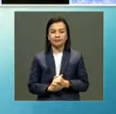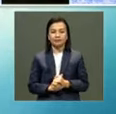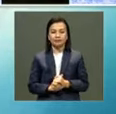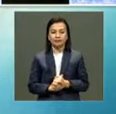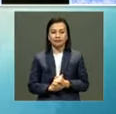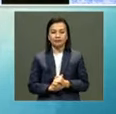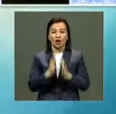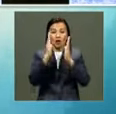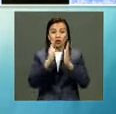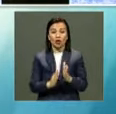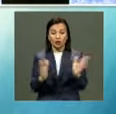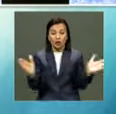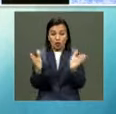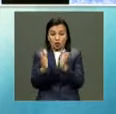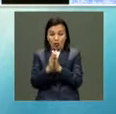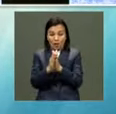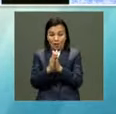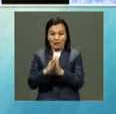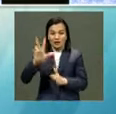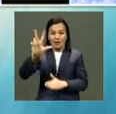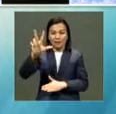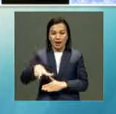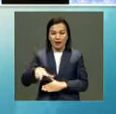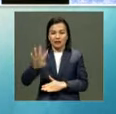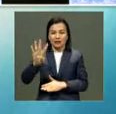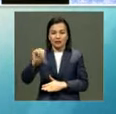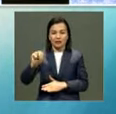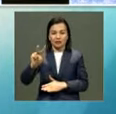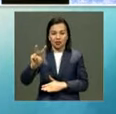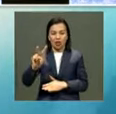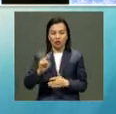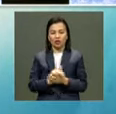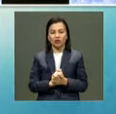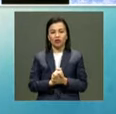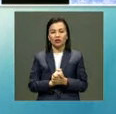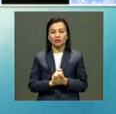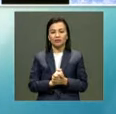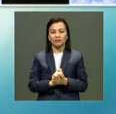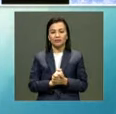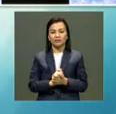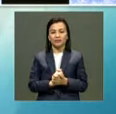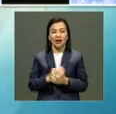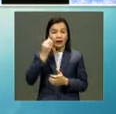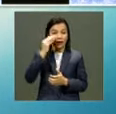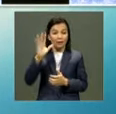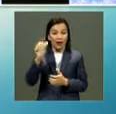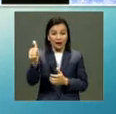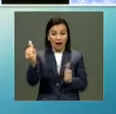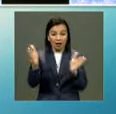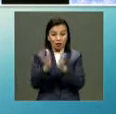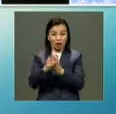รายนะครับยืนยันแล้วนะครับทำให้มีผู้ป่วยin Yaสะสมอยู่ที่ 3,000 42รายแล้วก็ก็หายป่วยไปแล้ว